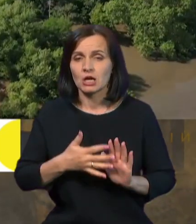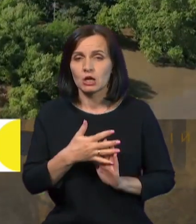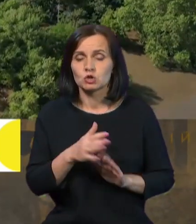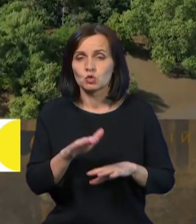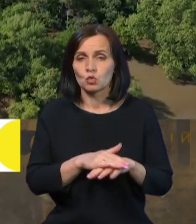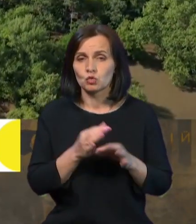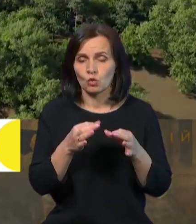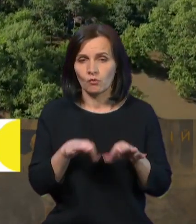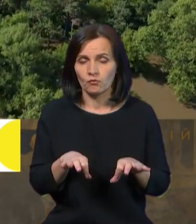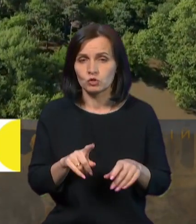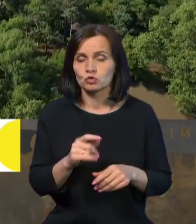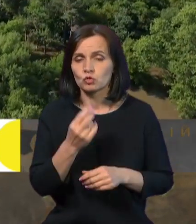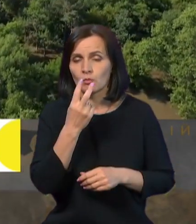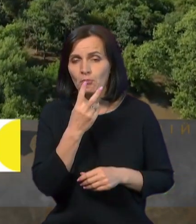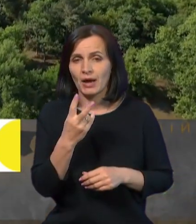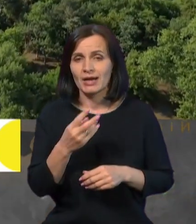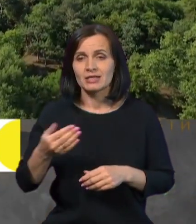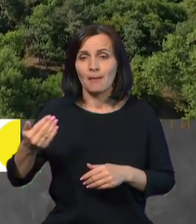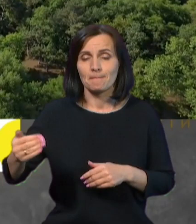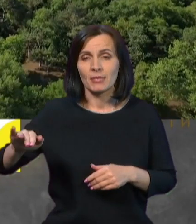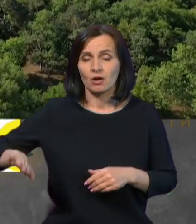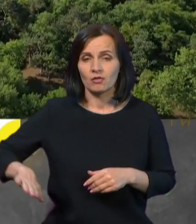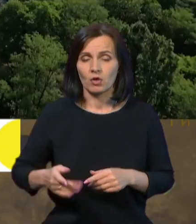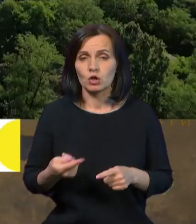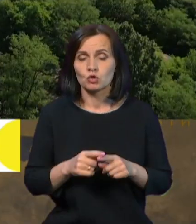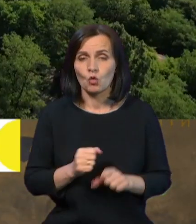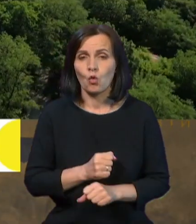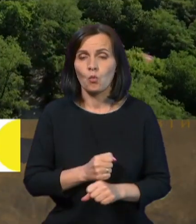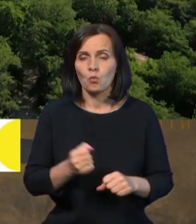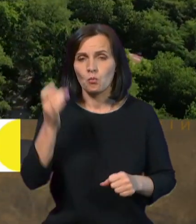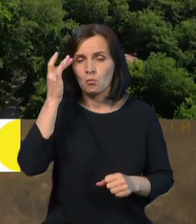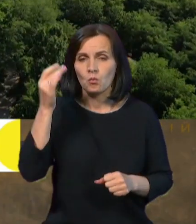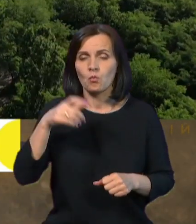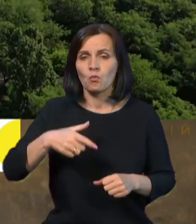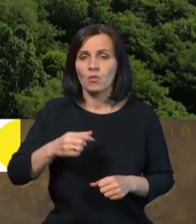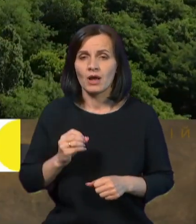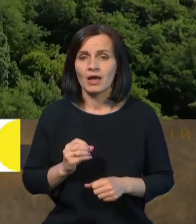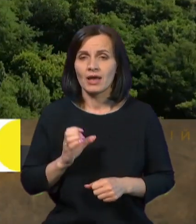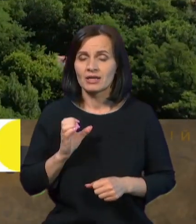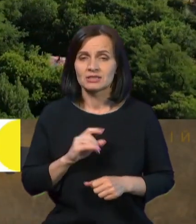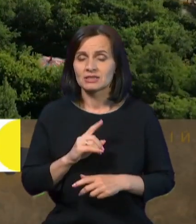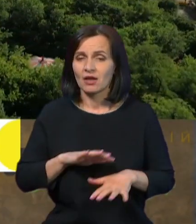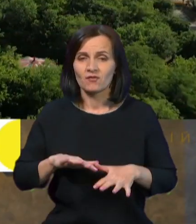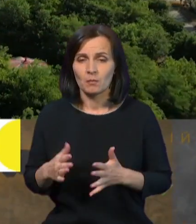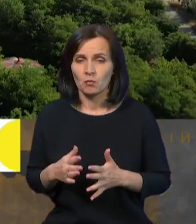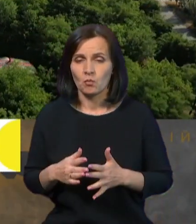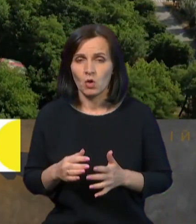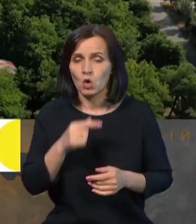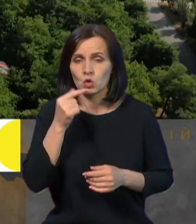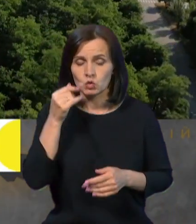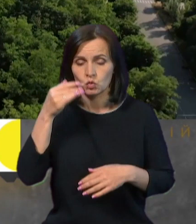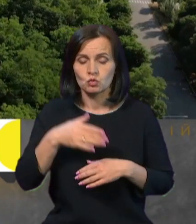березі. Тому підрив Каховської ГЕС не випадковий. Це свідчення того, що російські окупанти прекрасно розуміли,